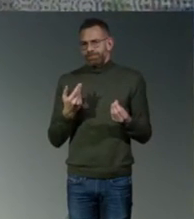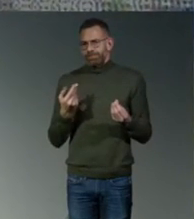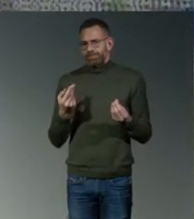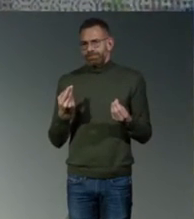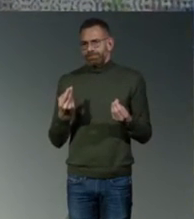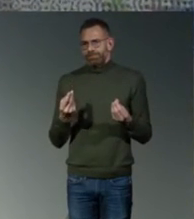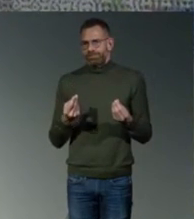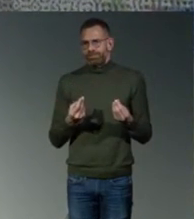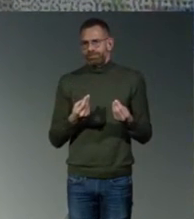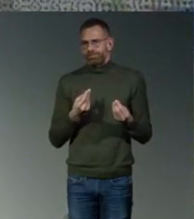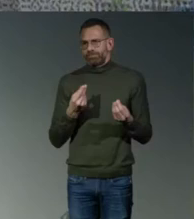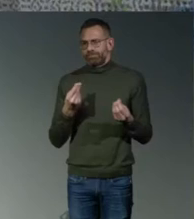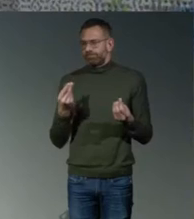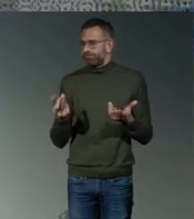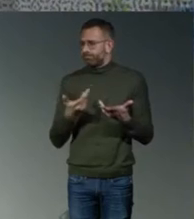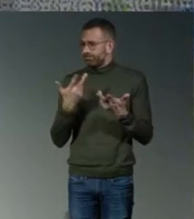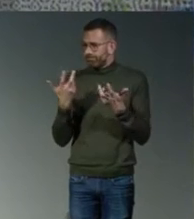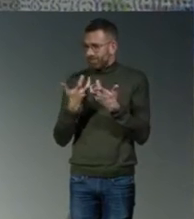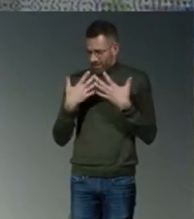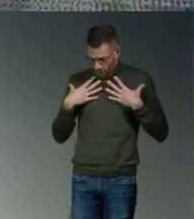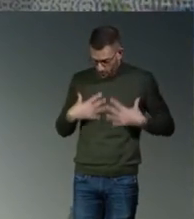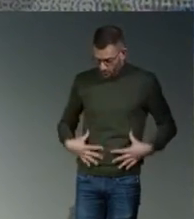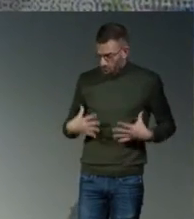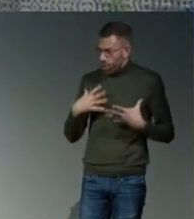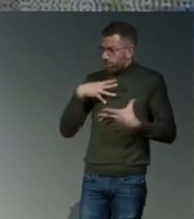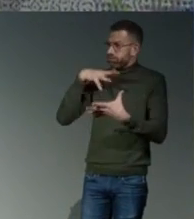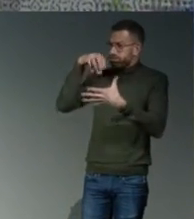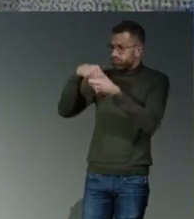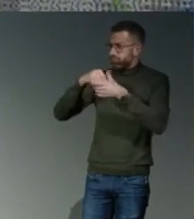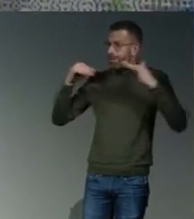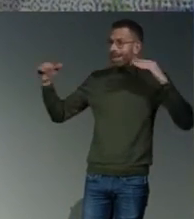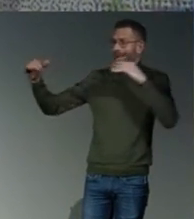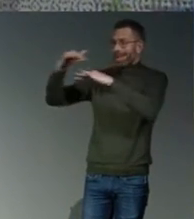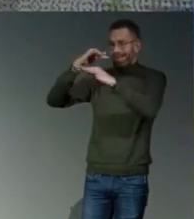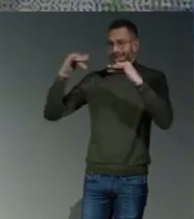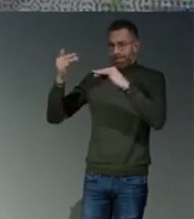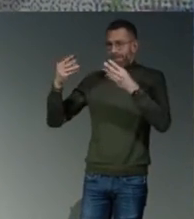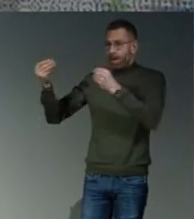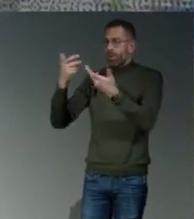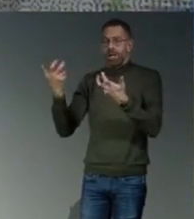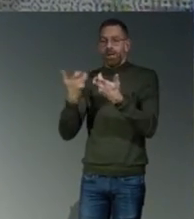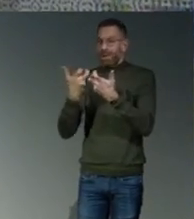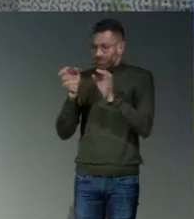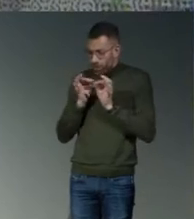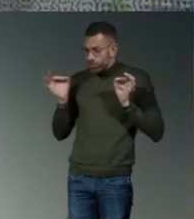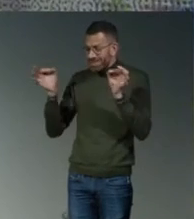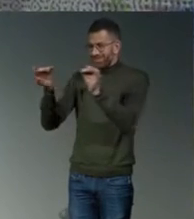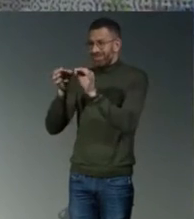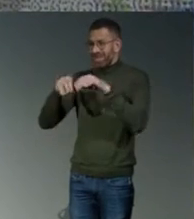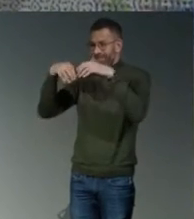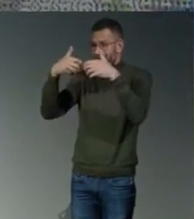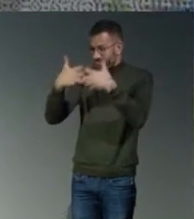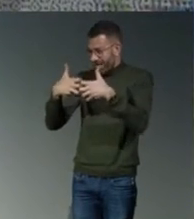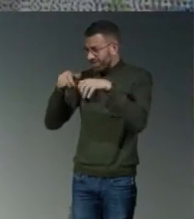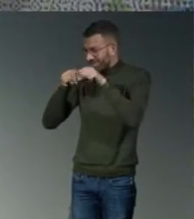C'est notamment des corps qui sont pris dans un climat d'une certaine matérialité, c'est-à-dire qu'une salle de serveur, c'est un climat.